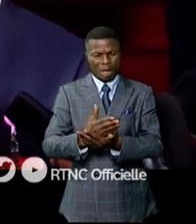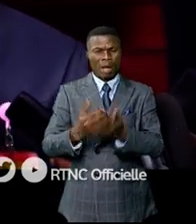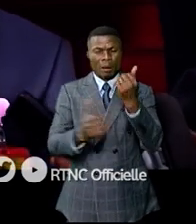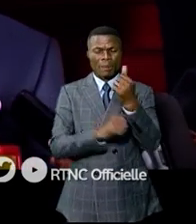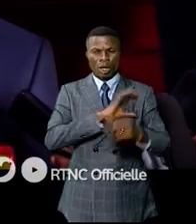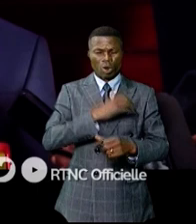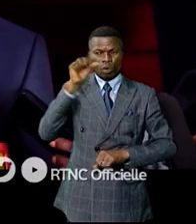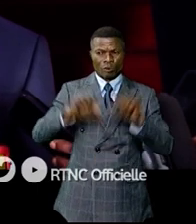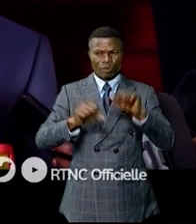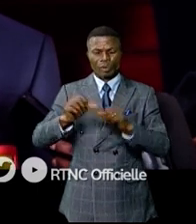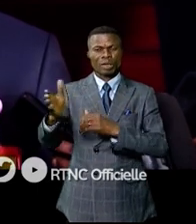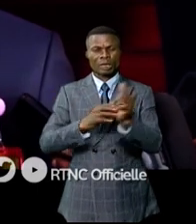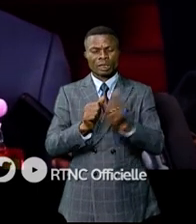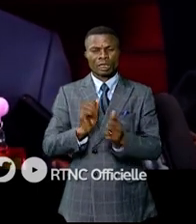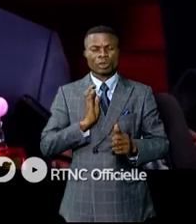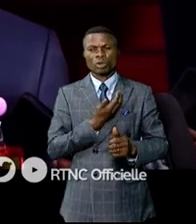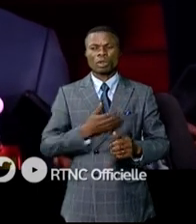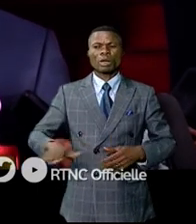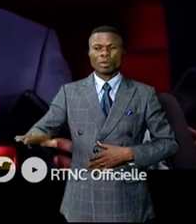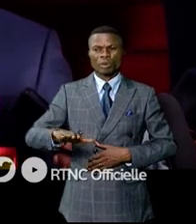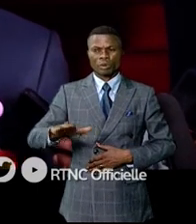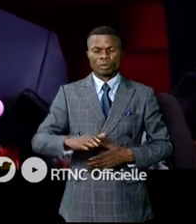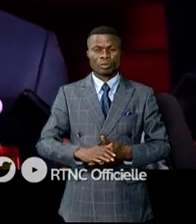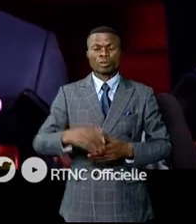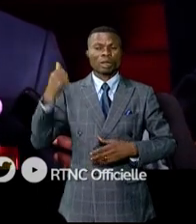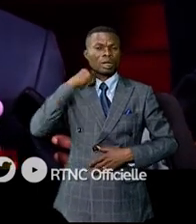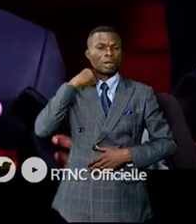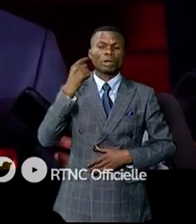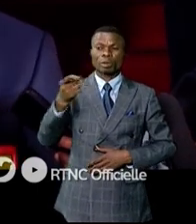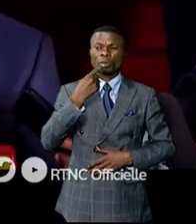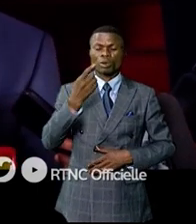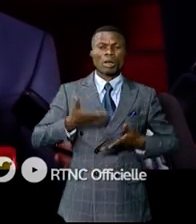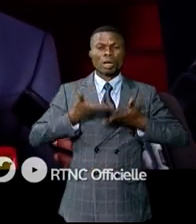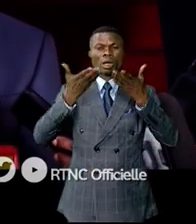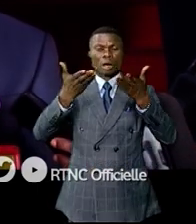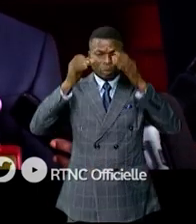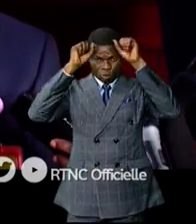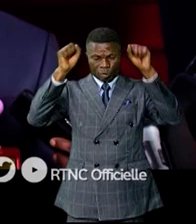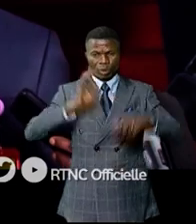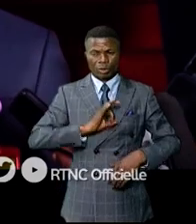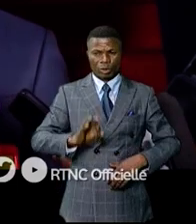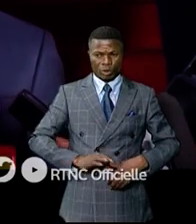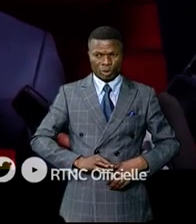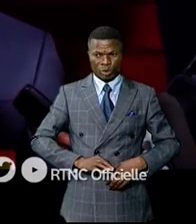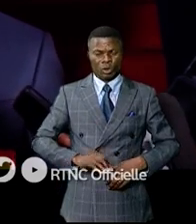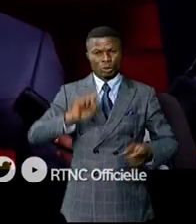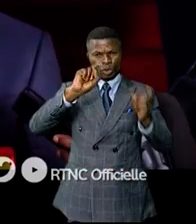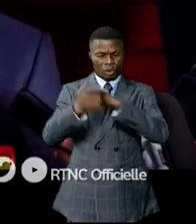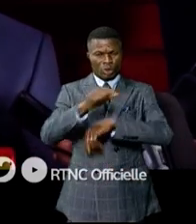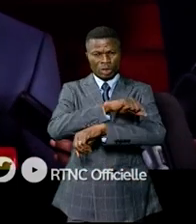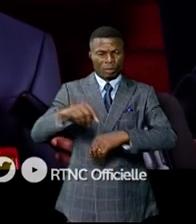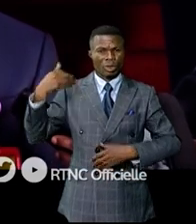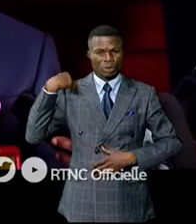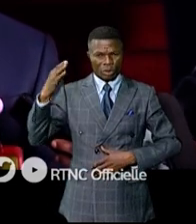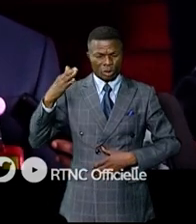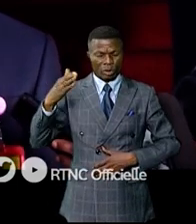qui caractérisent notre pays. Le prix Nobel congolais a rapporté qu'il a proposé au chef de l'État de procéder aux réformes institutionnelles